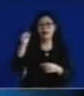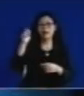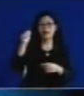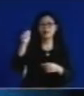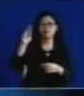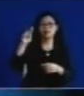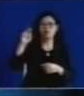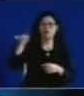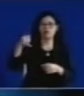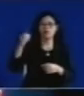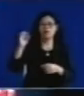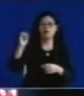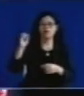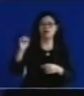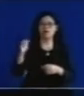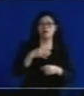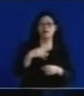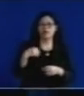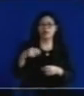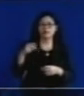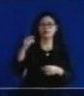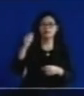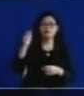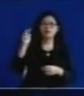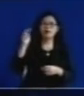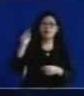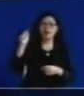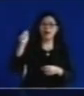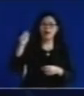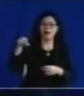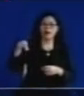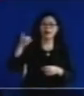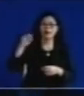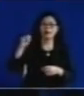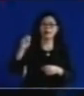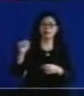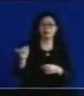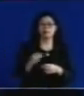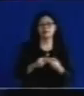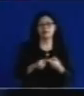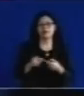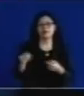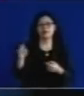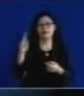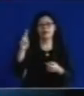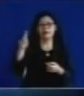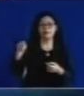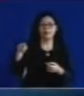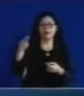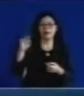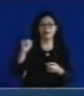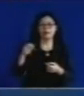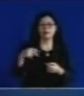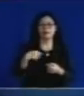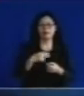caranya sudah tahu. Bahwa Brebes itu adalah 2 juta penduduk. 2 juta penduduk adalah sekitar 60% adalah petani. Kita itu pernah